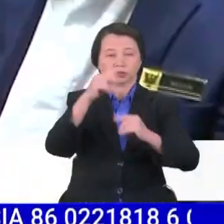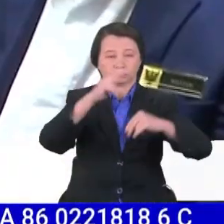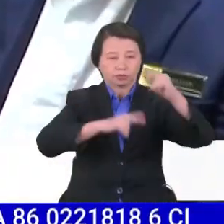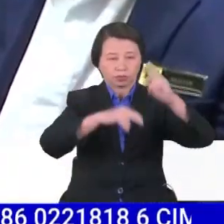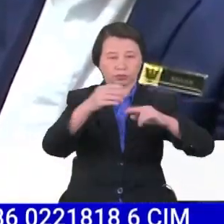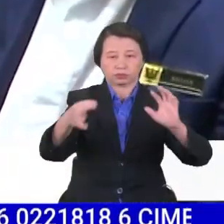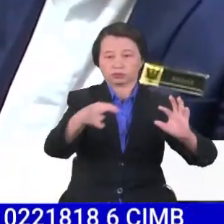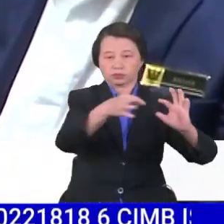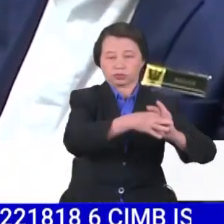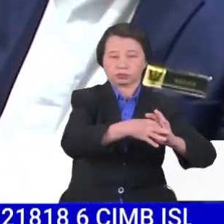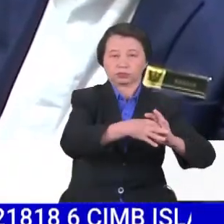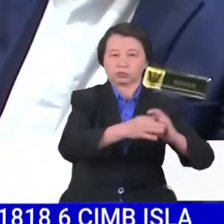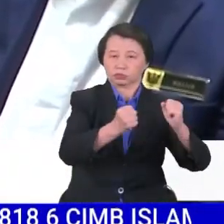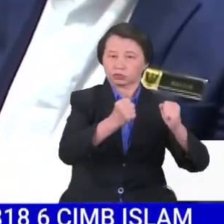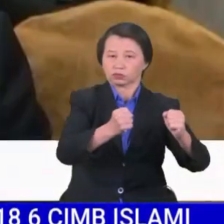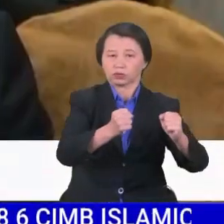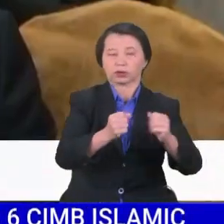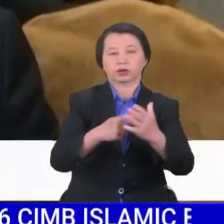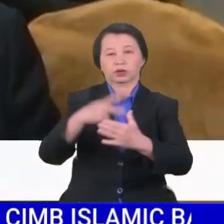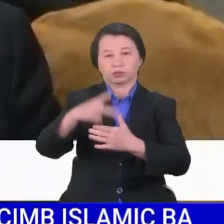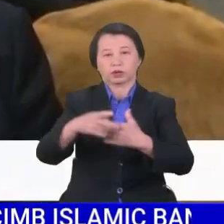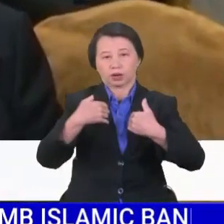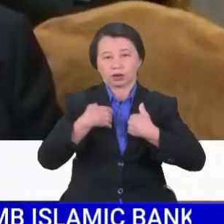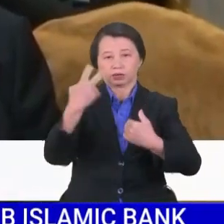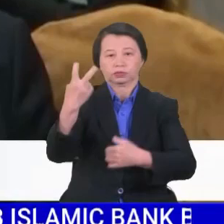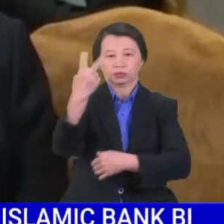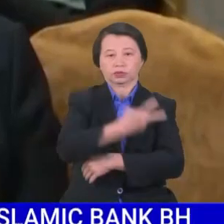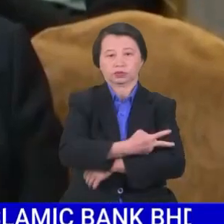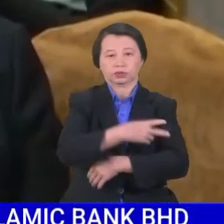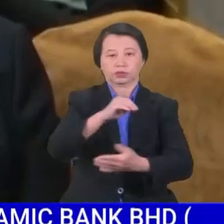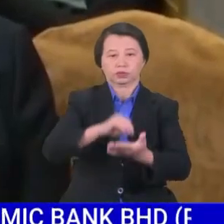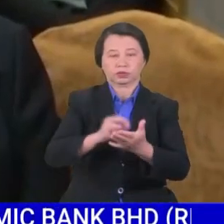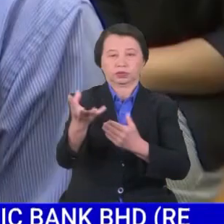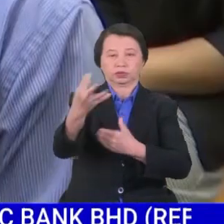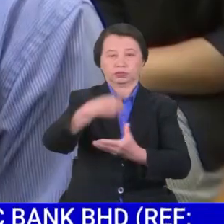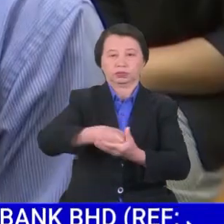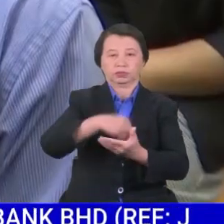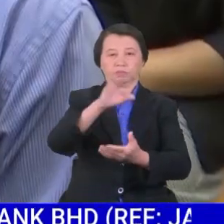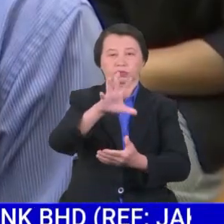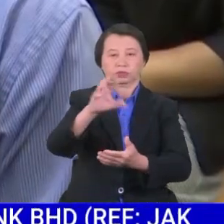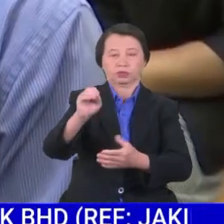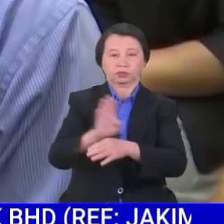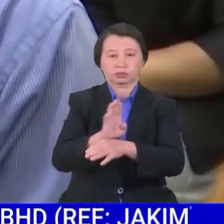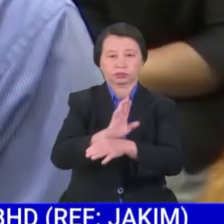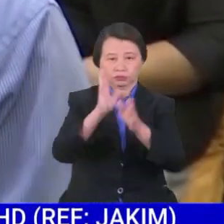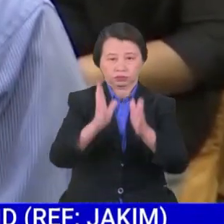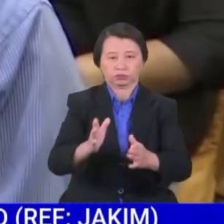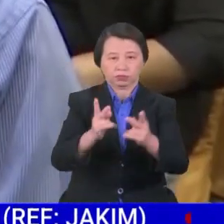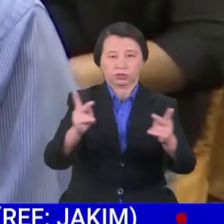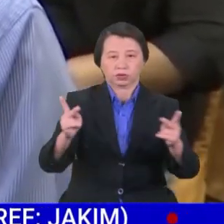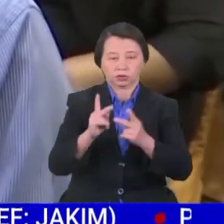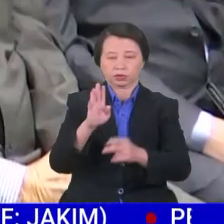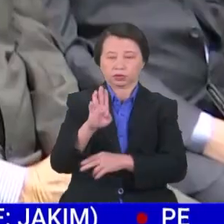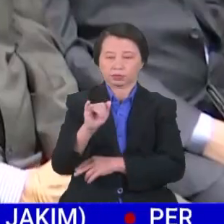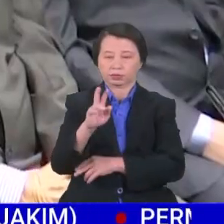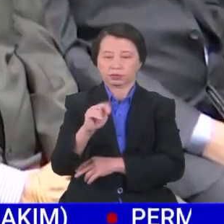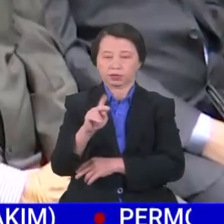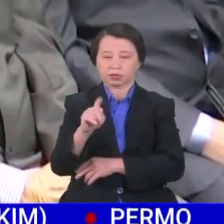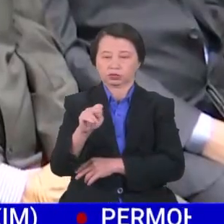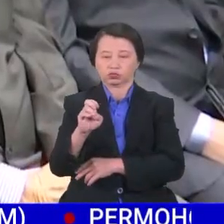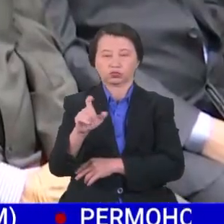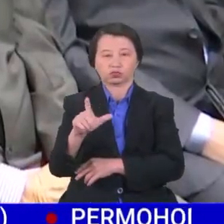membina gabungan yang mantap program itu berlangsung selama 2 hari 50 Usahawan di sekitar kawasan Bintulu yang